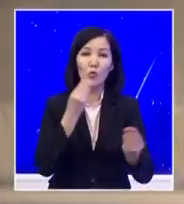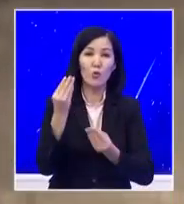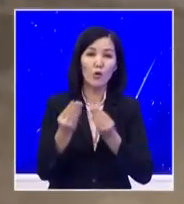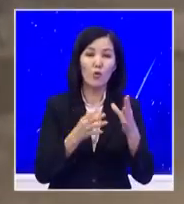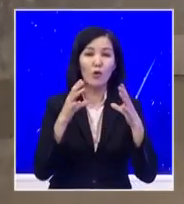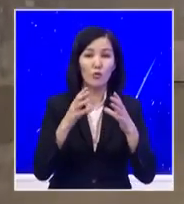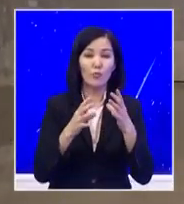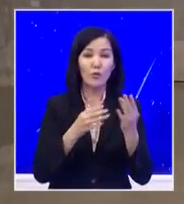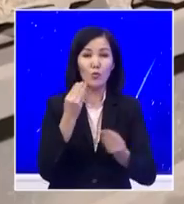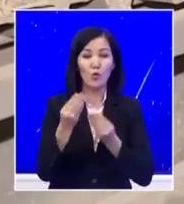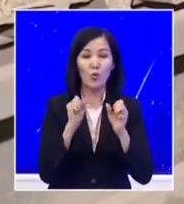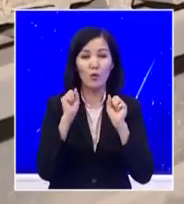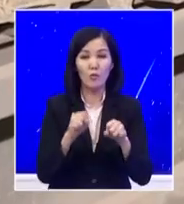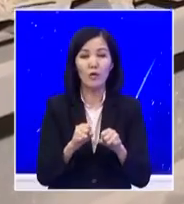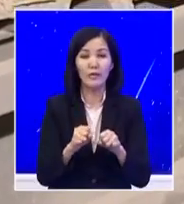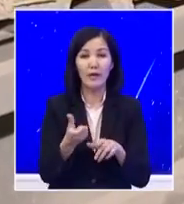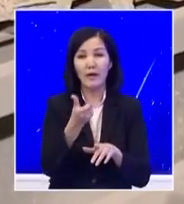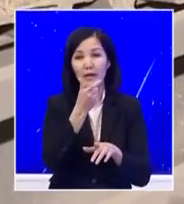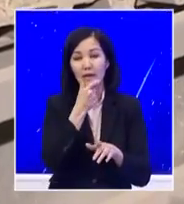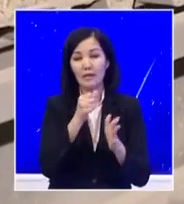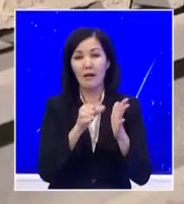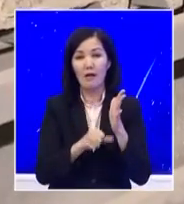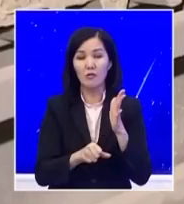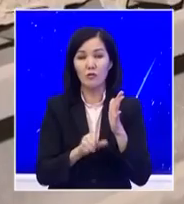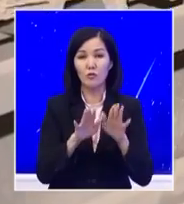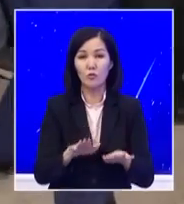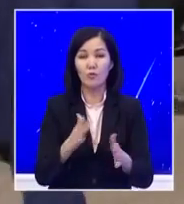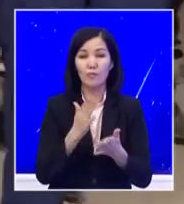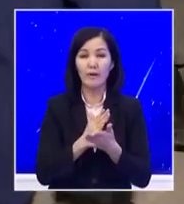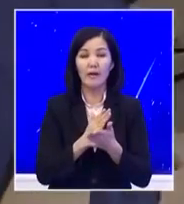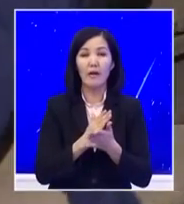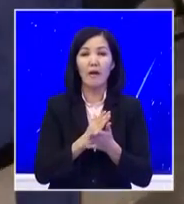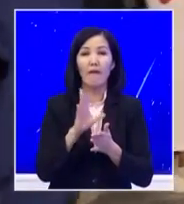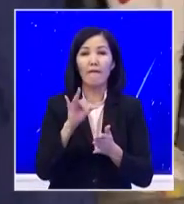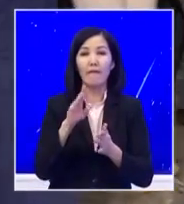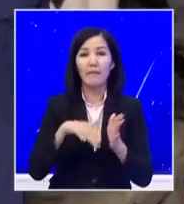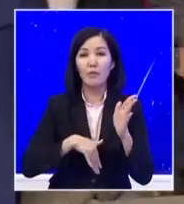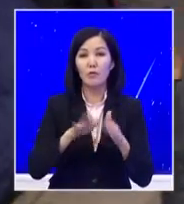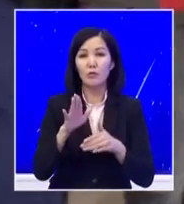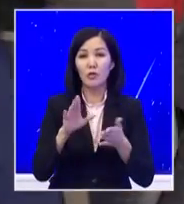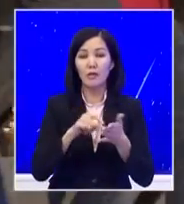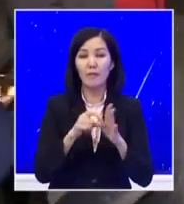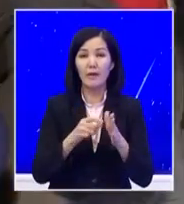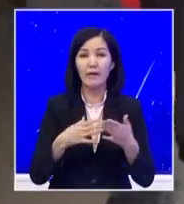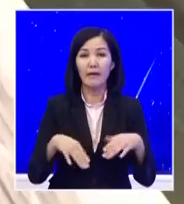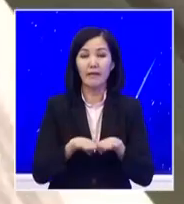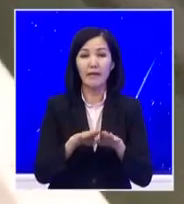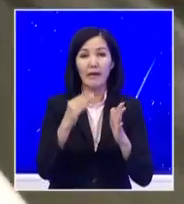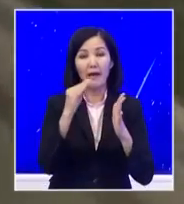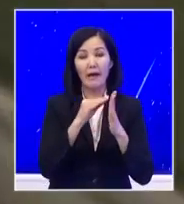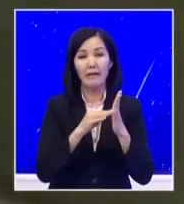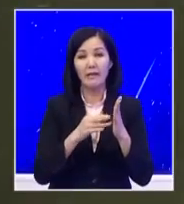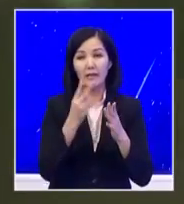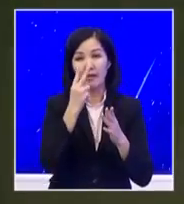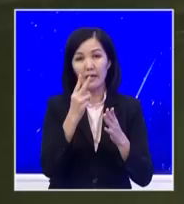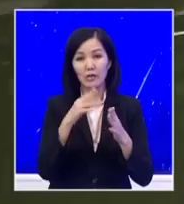Үш қатарлы 570 орындық көрермен залы бар. Вип жағы да қарастырылған. Әкім бұл жерді айна тәріздес, екі жақтан да